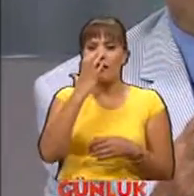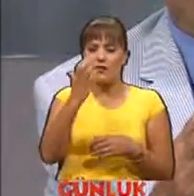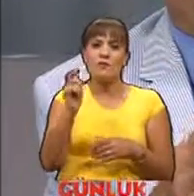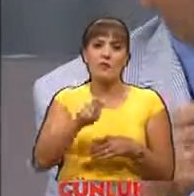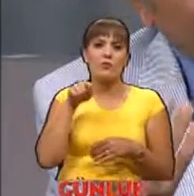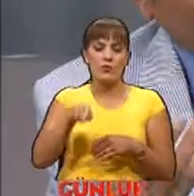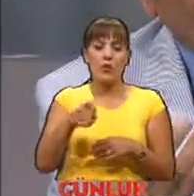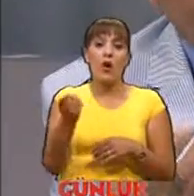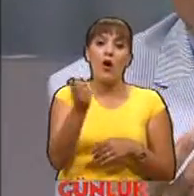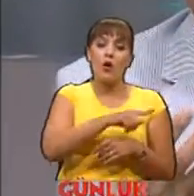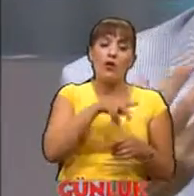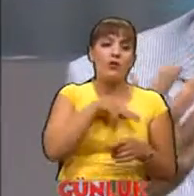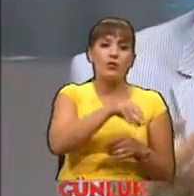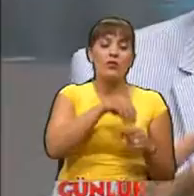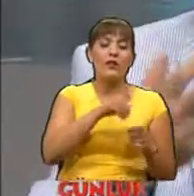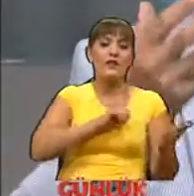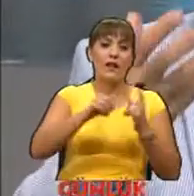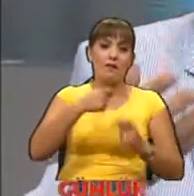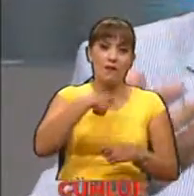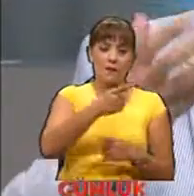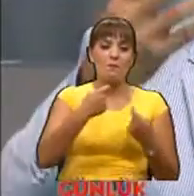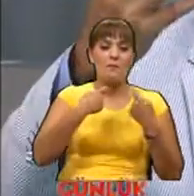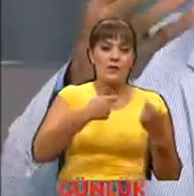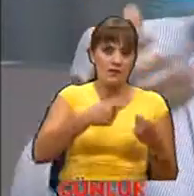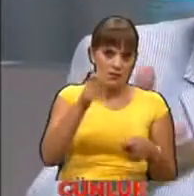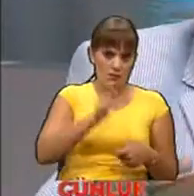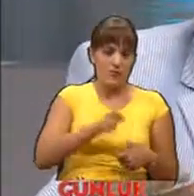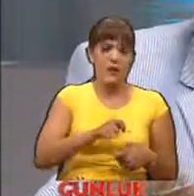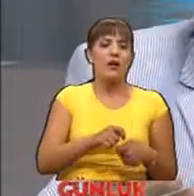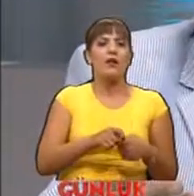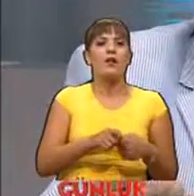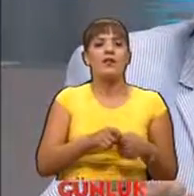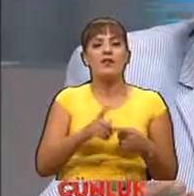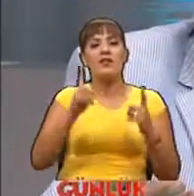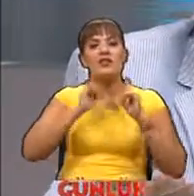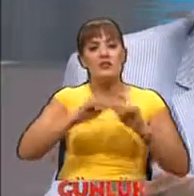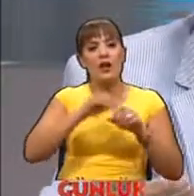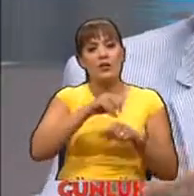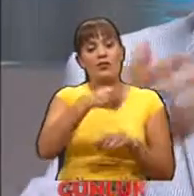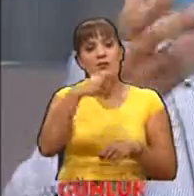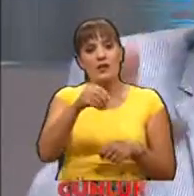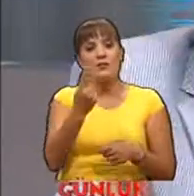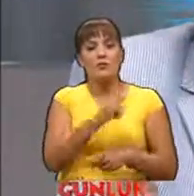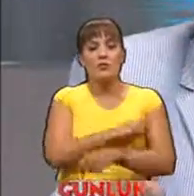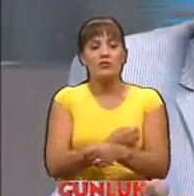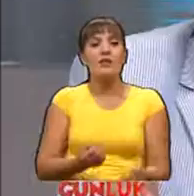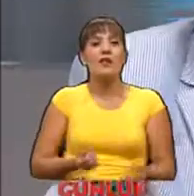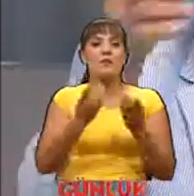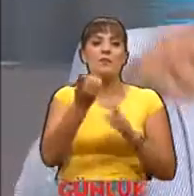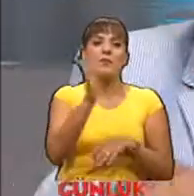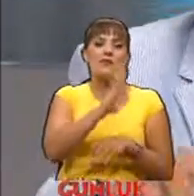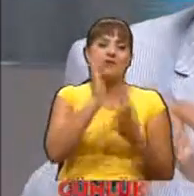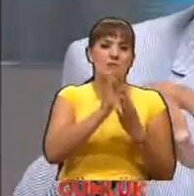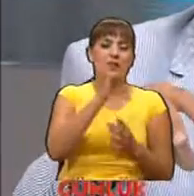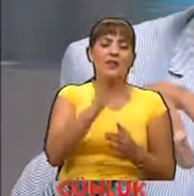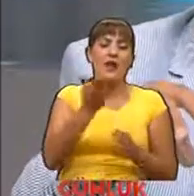edilen budur. Evet. Öteki türlüsü dava açacaksınız, masraf yapacaksınız, icra yoluyla satılırken gücünüz yetmeyecek, bir başkası